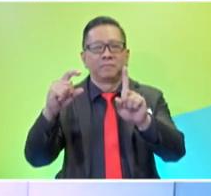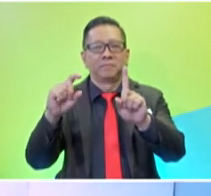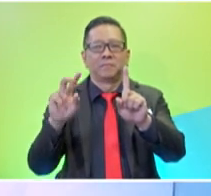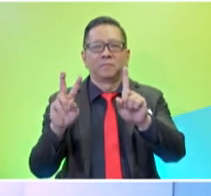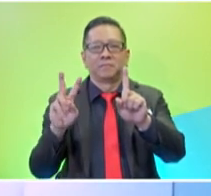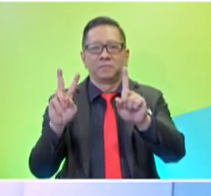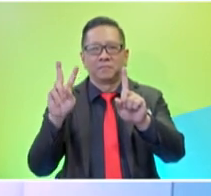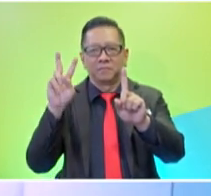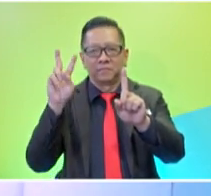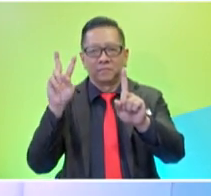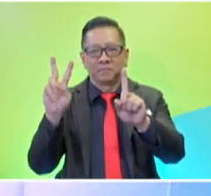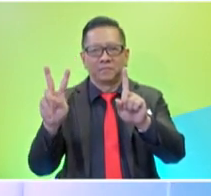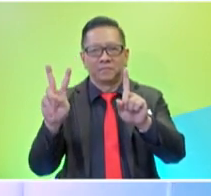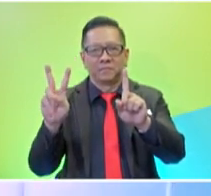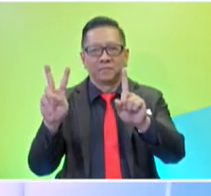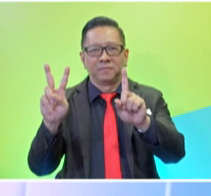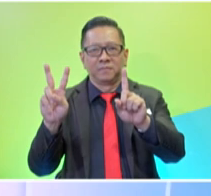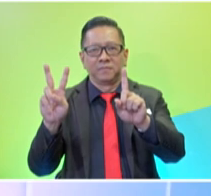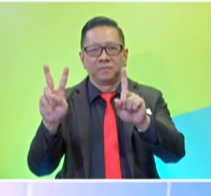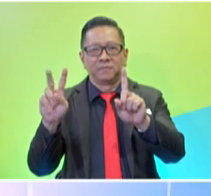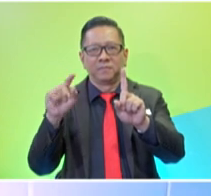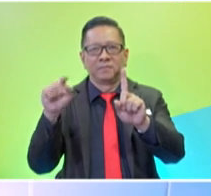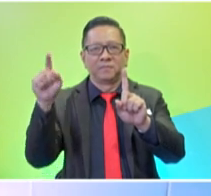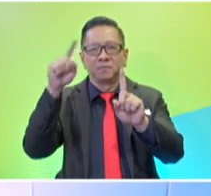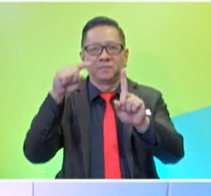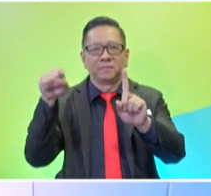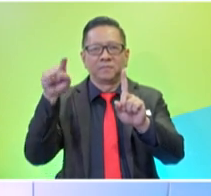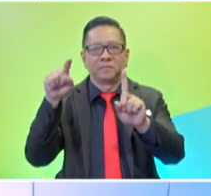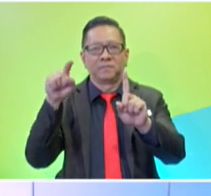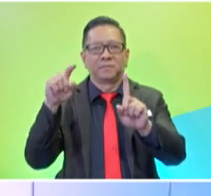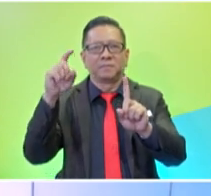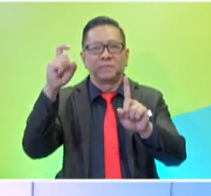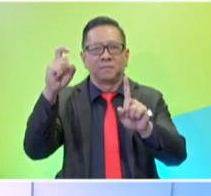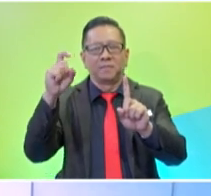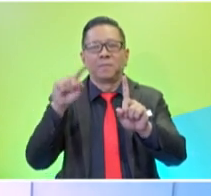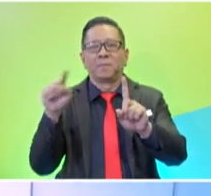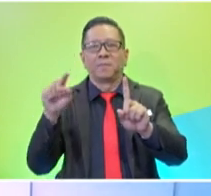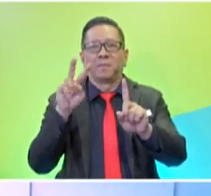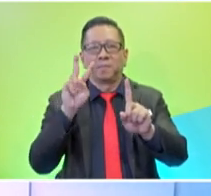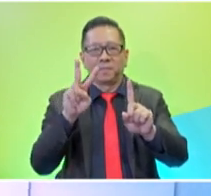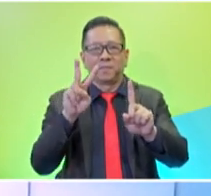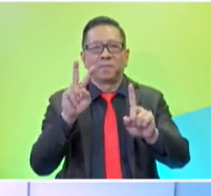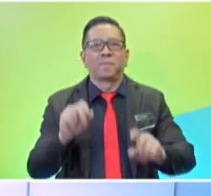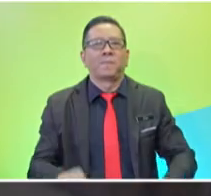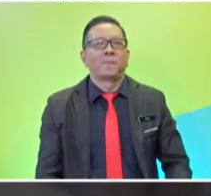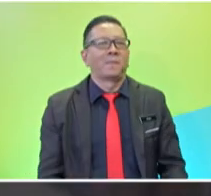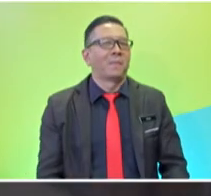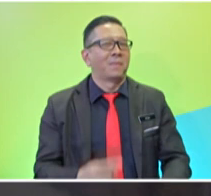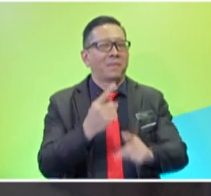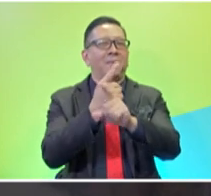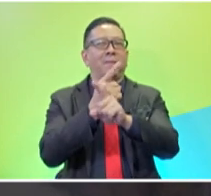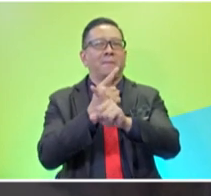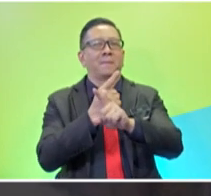setiap pasukan mempunyai bilangan pemain yang sama oke x/2 Ya betul